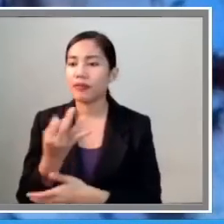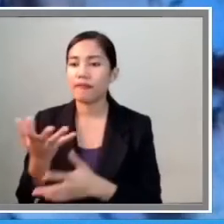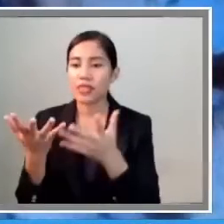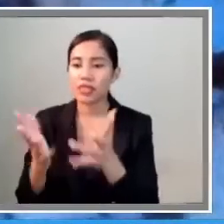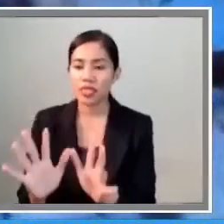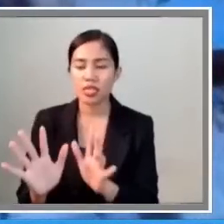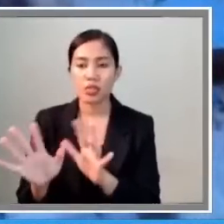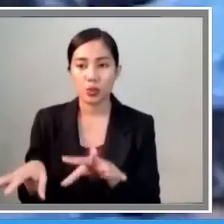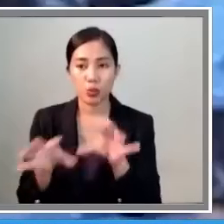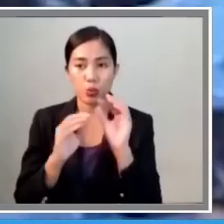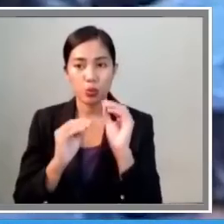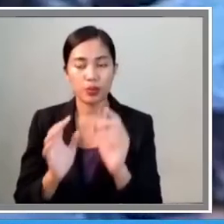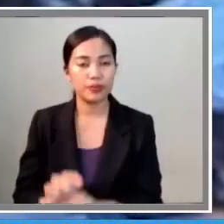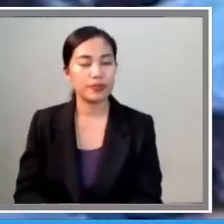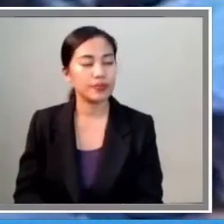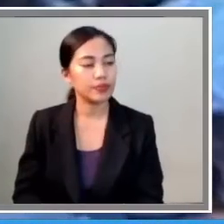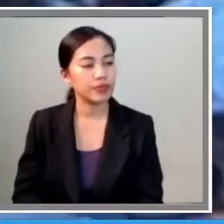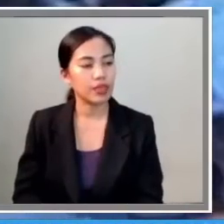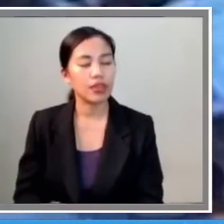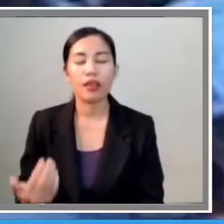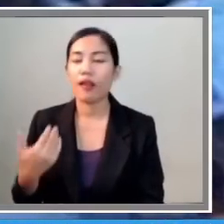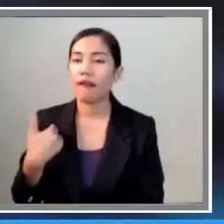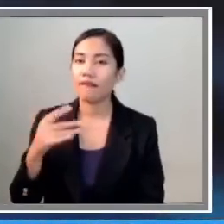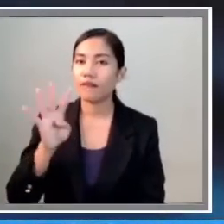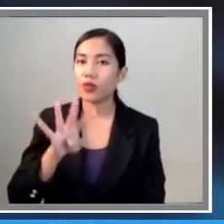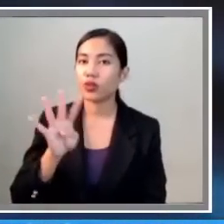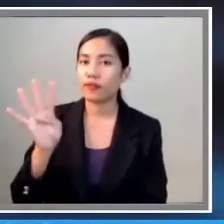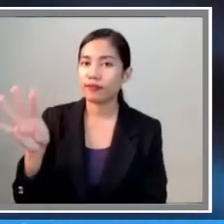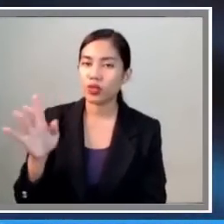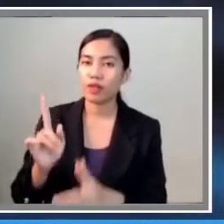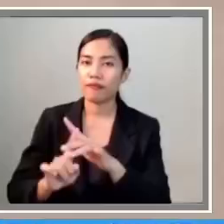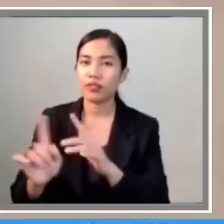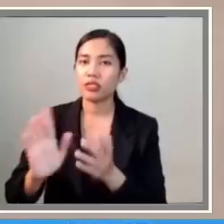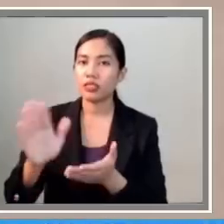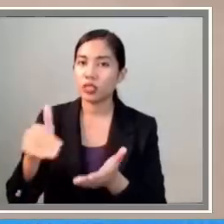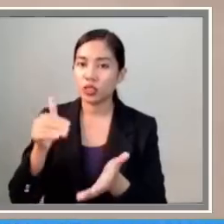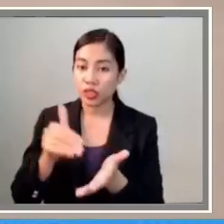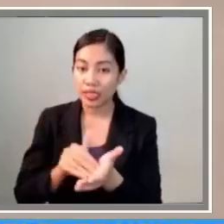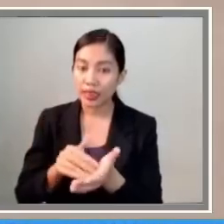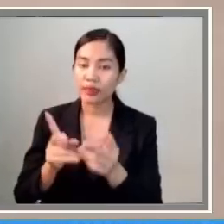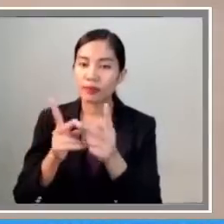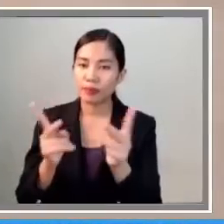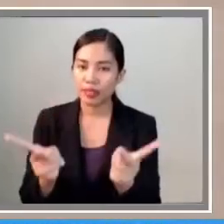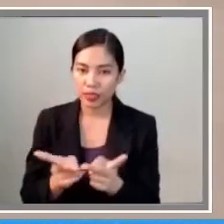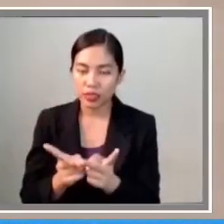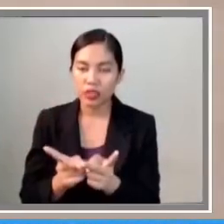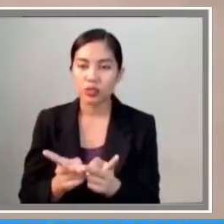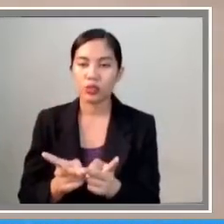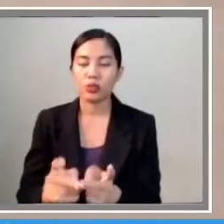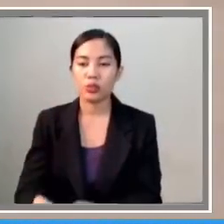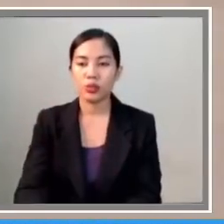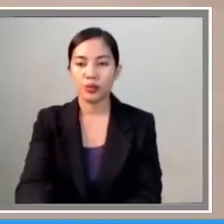po tayong 44 na evacuation centers po ngayon na bukas. At nag-cater sa